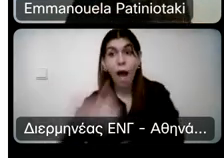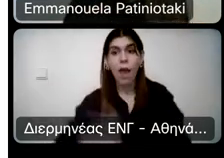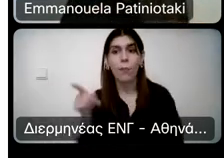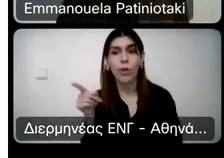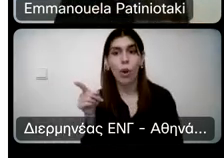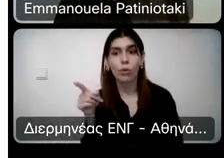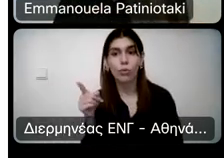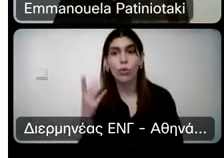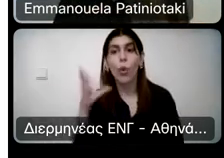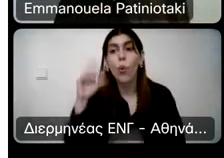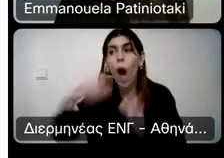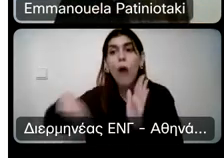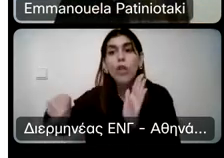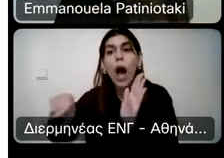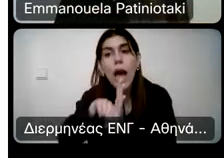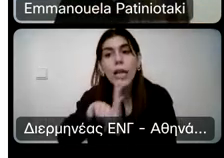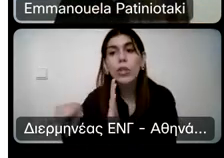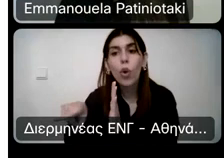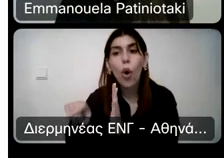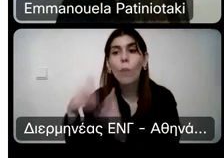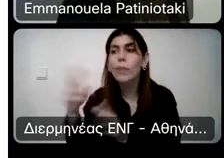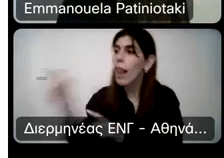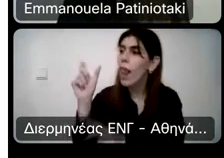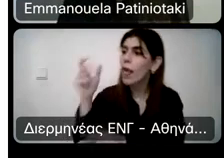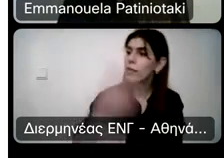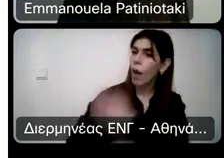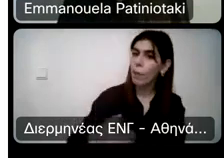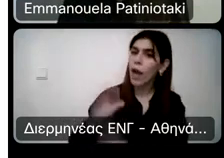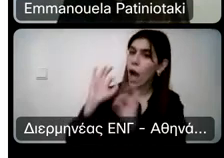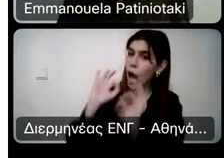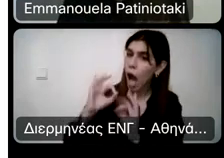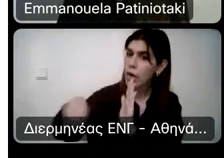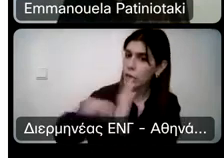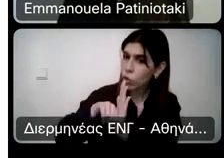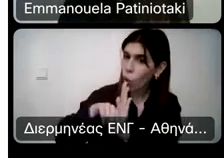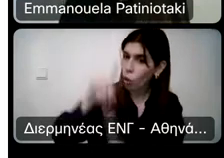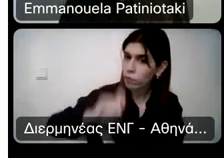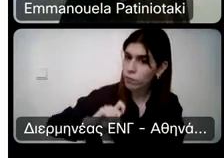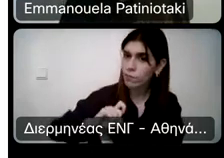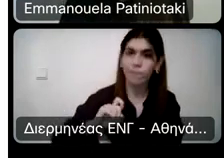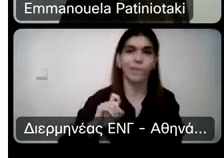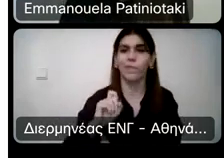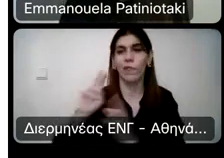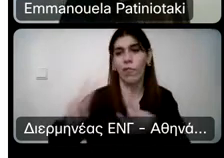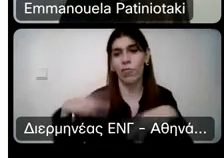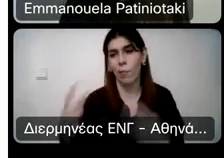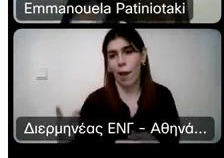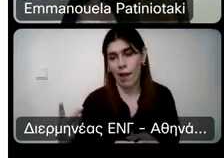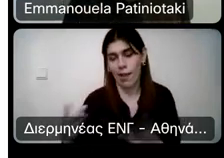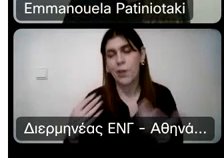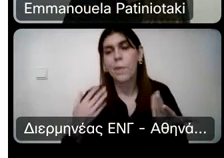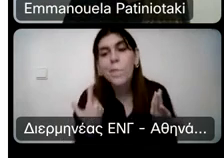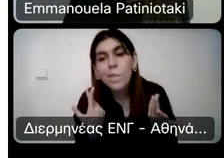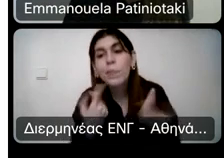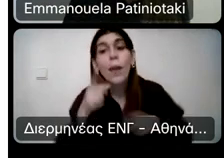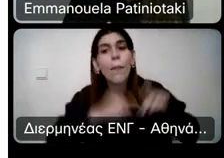απέναντί τους. Έχουμε πάρα πολλούς δήθεν ειδήμονες και ειδικούς να χρησιμοποιούν όρους και να